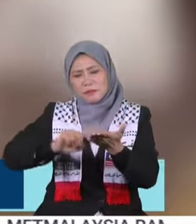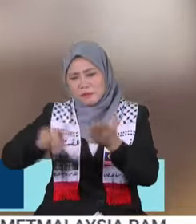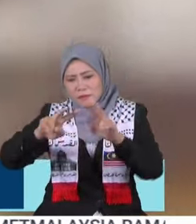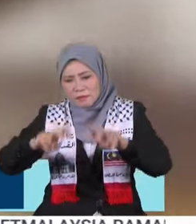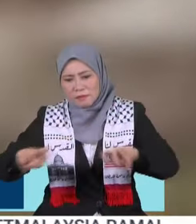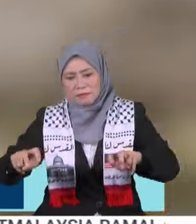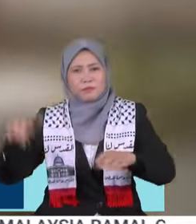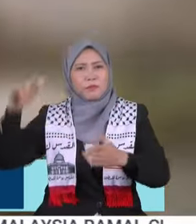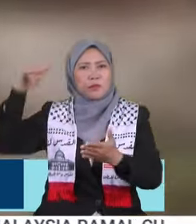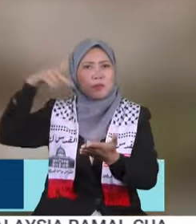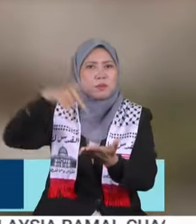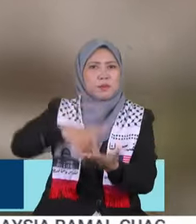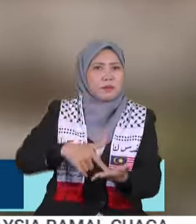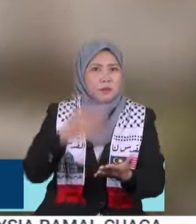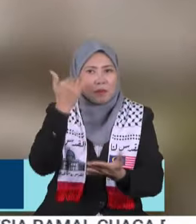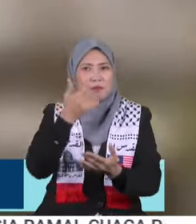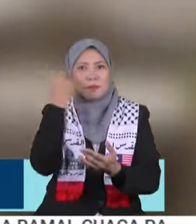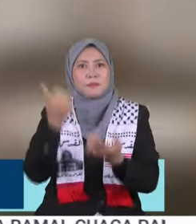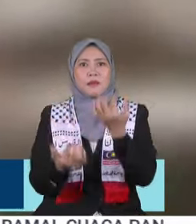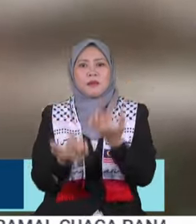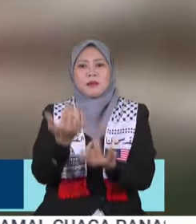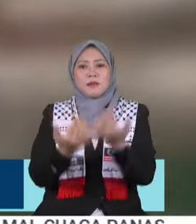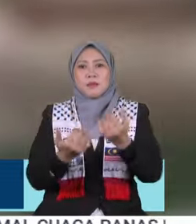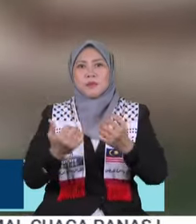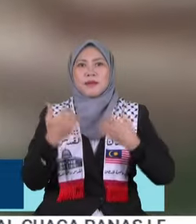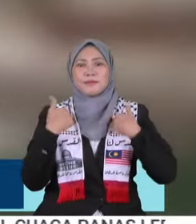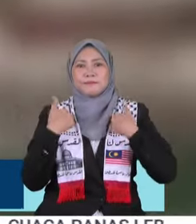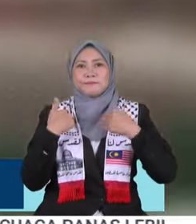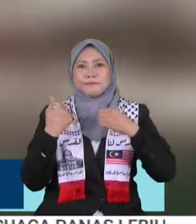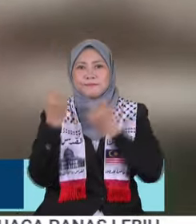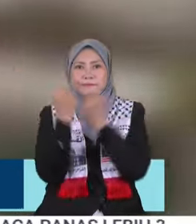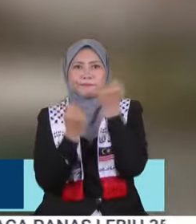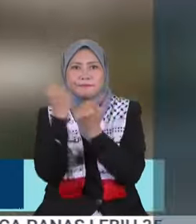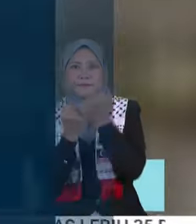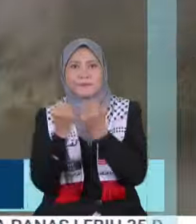mendapati nahas disebabkan kebakaran yang berlaku di salah satu enjin.